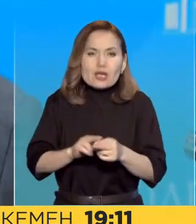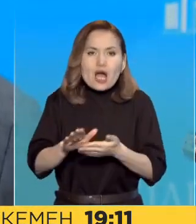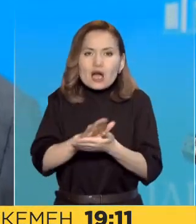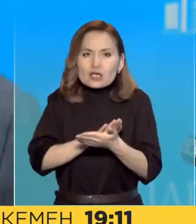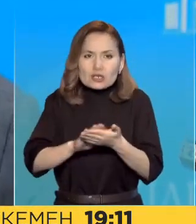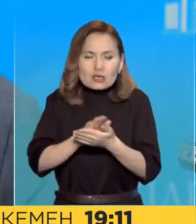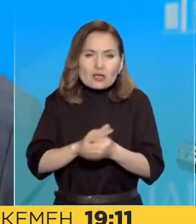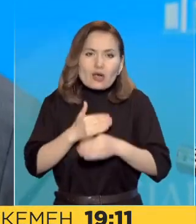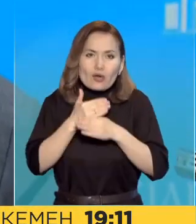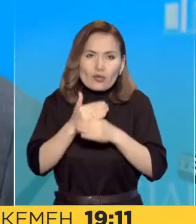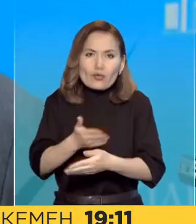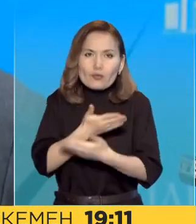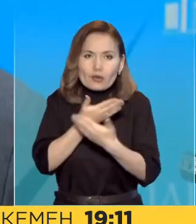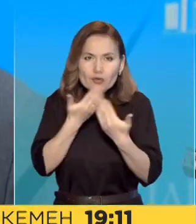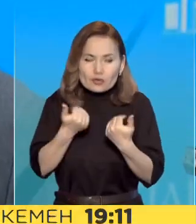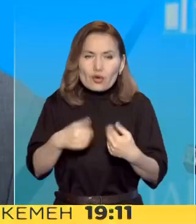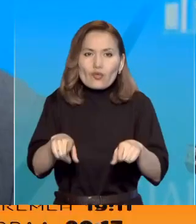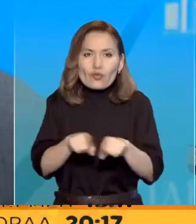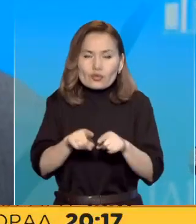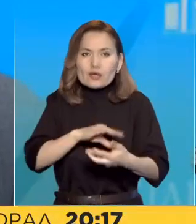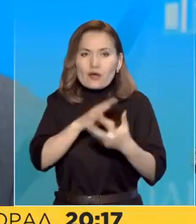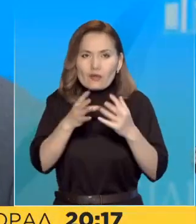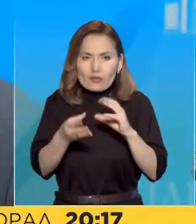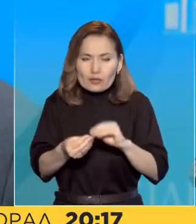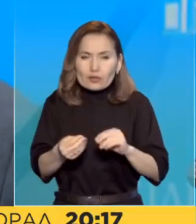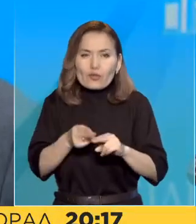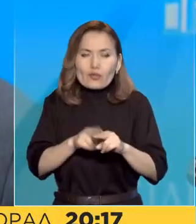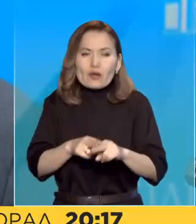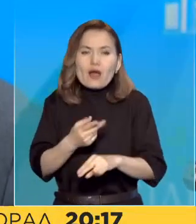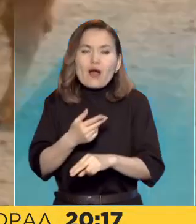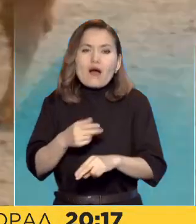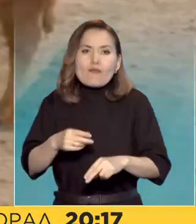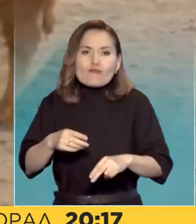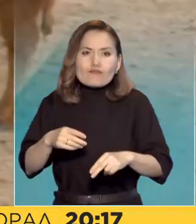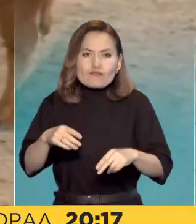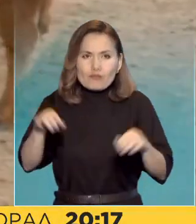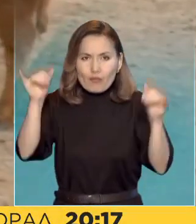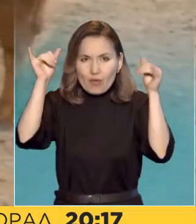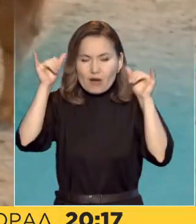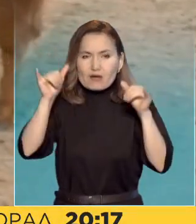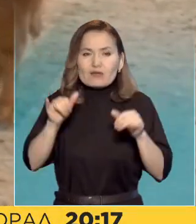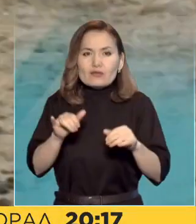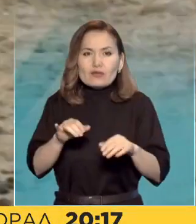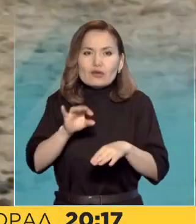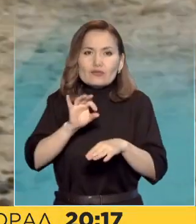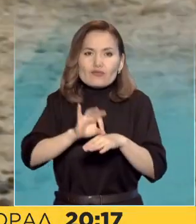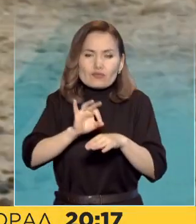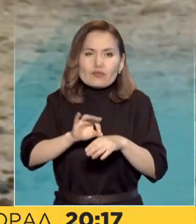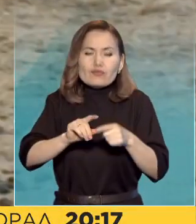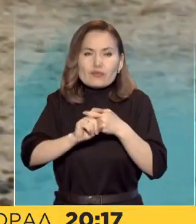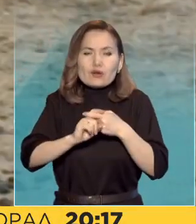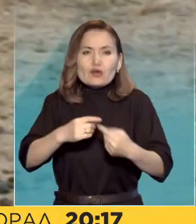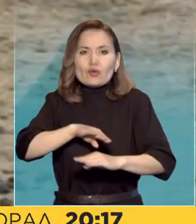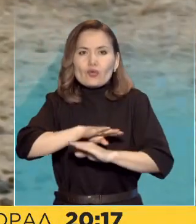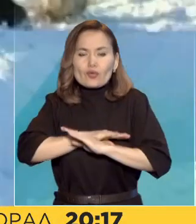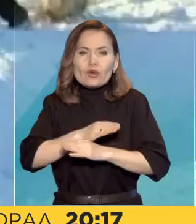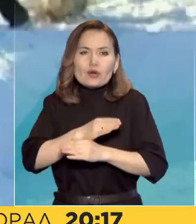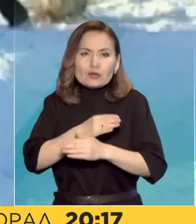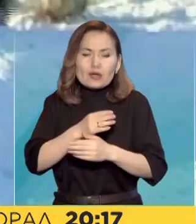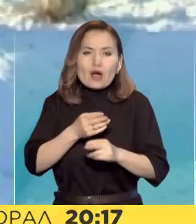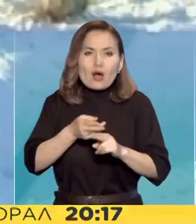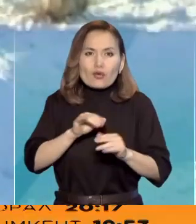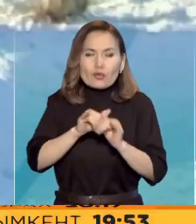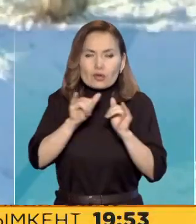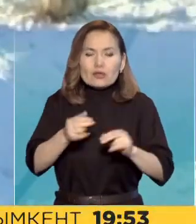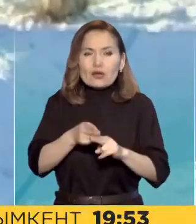шара қолданылмағандықтан да міне осындай біз өлім жетімге малдың арасында тап болып отырмыз. Мал жұтаса ветеринарлардың қалтасы жұқа. Содан салаға